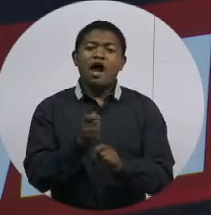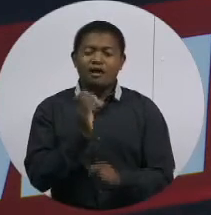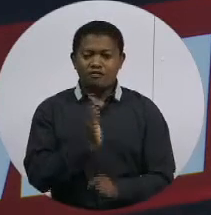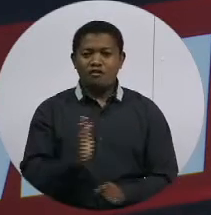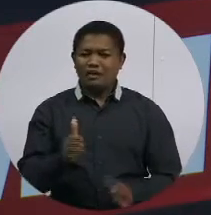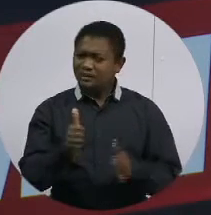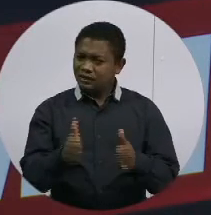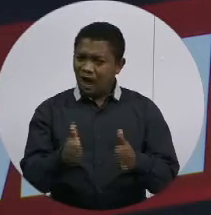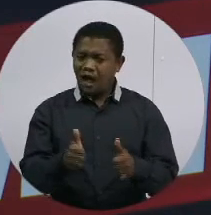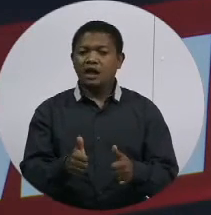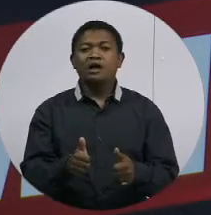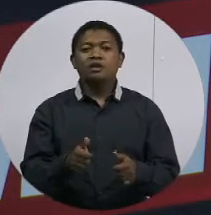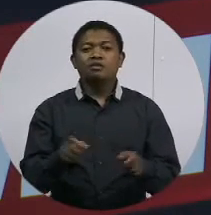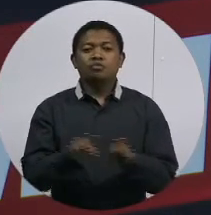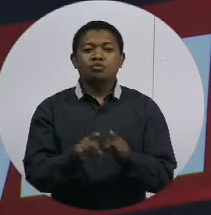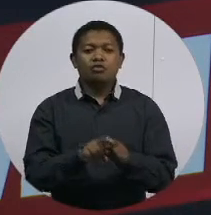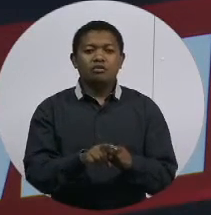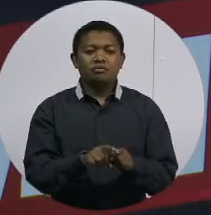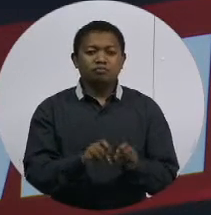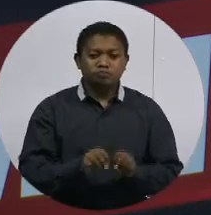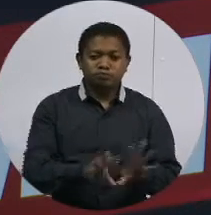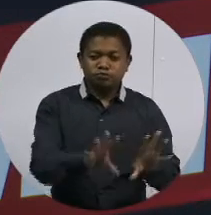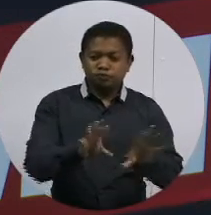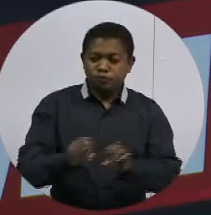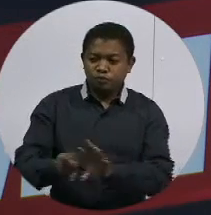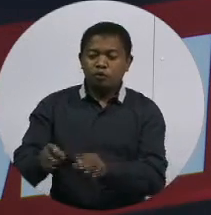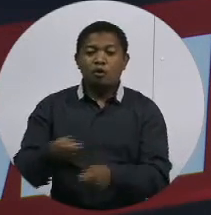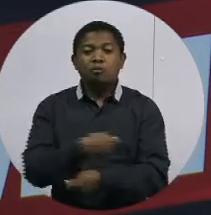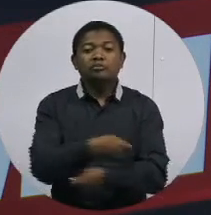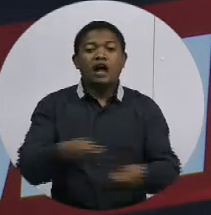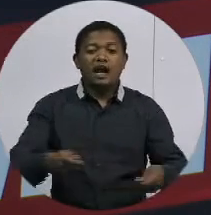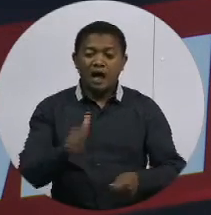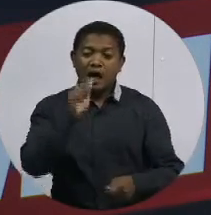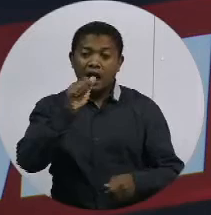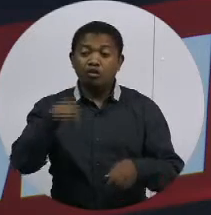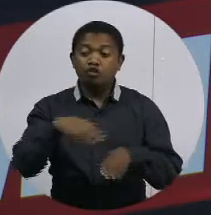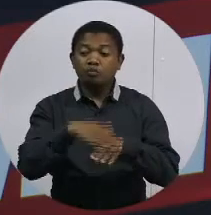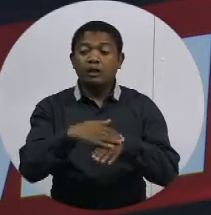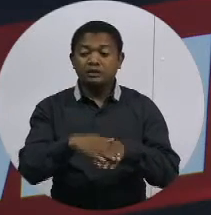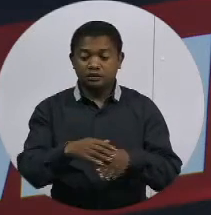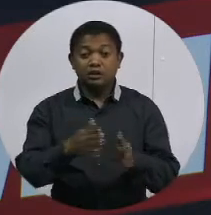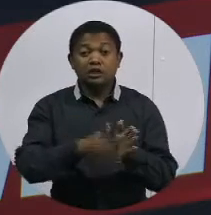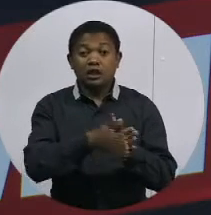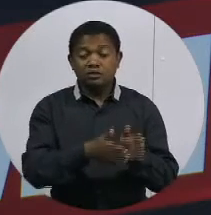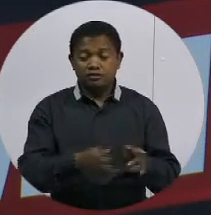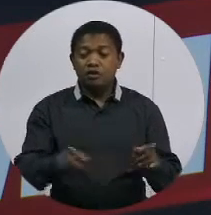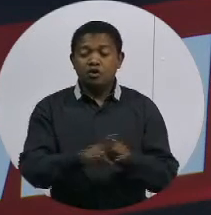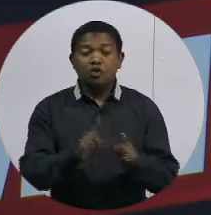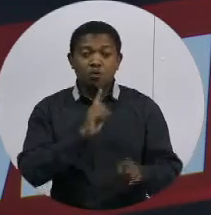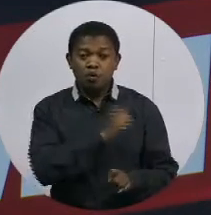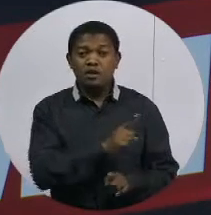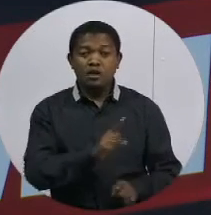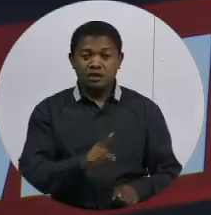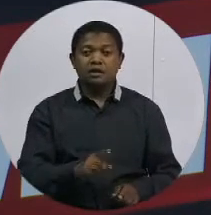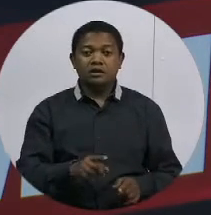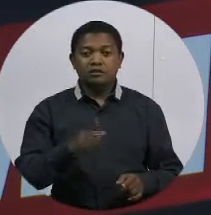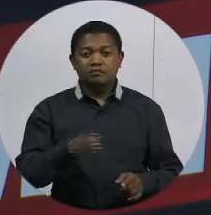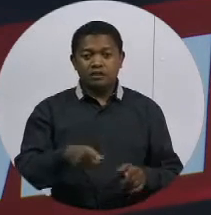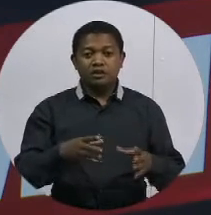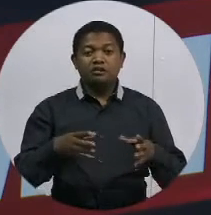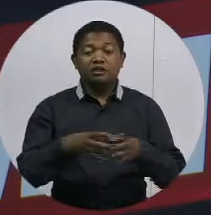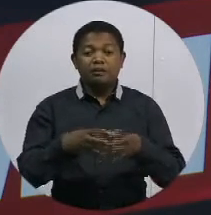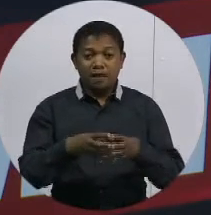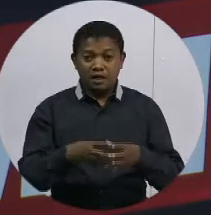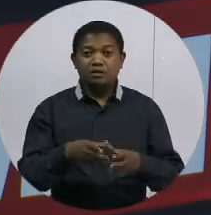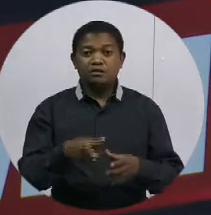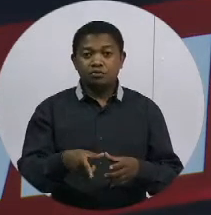mera rotota ny herinandro lasa teo ny fanatanterana ny tetikasa Jirama Water Free amatsivola ny banky eropeana